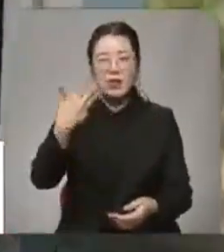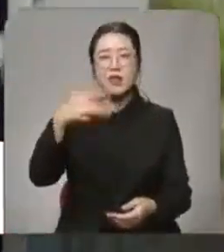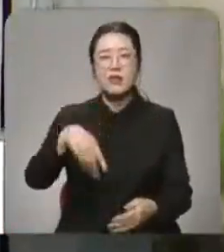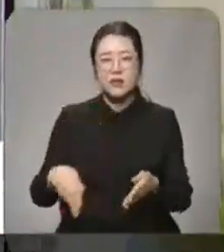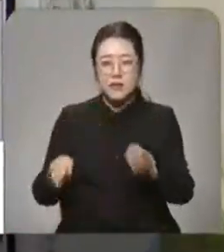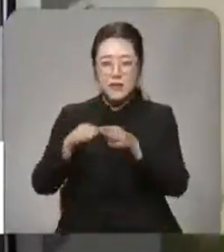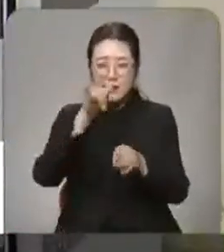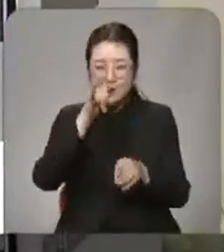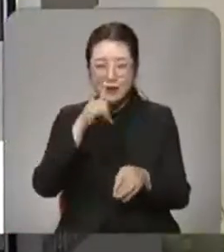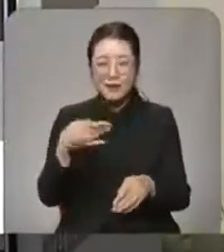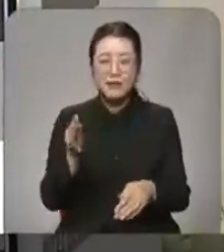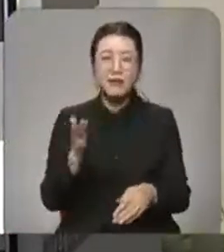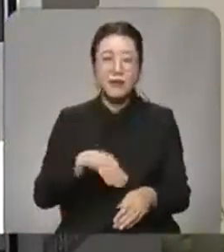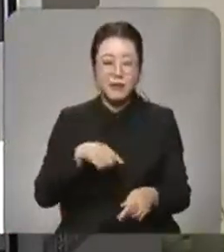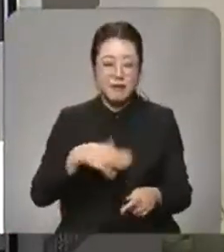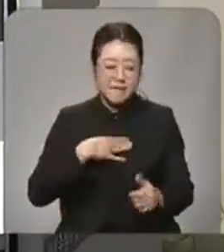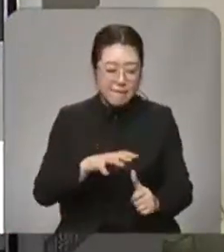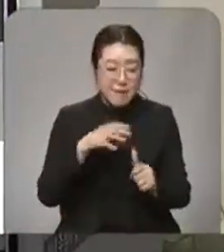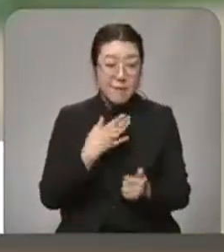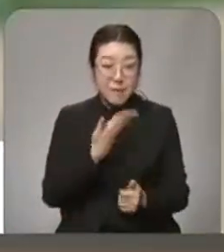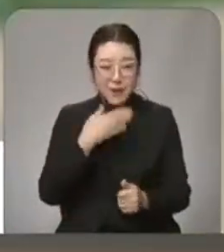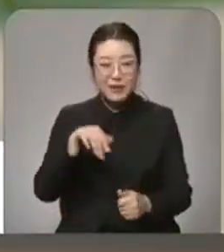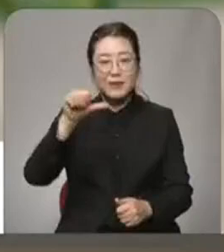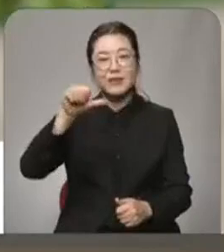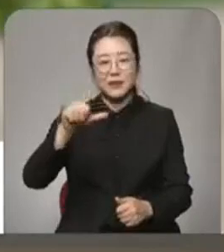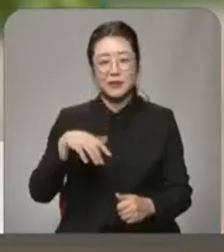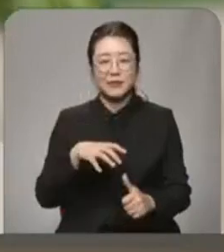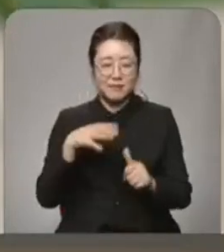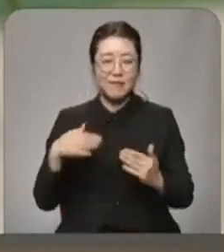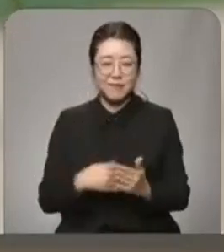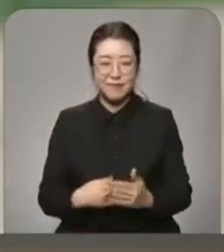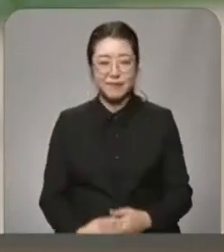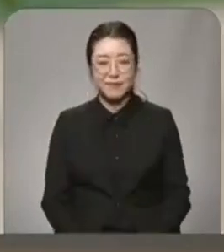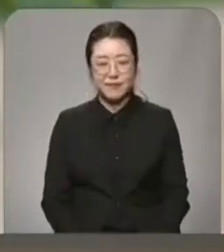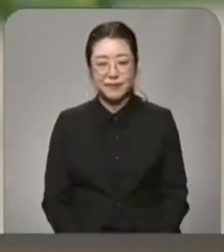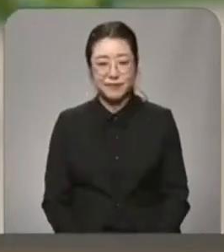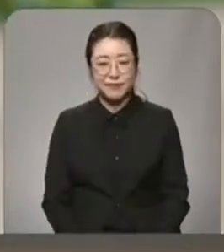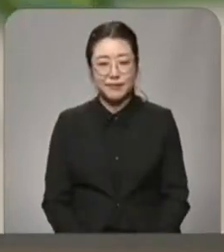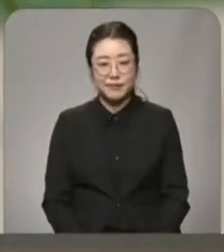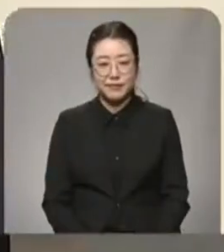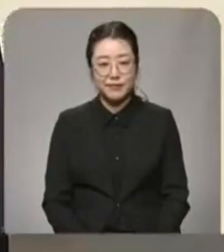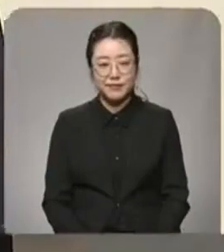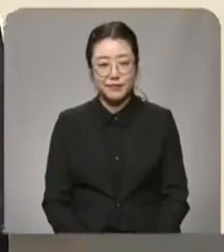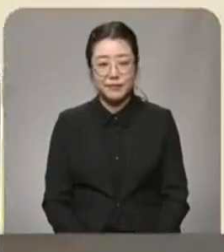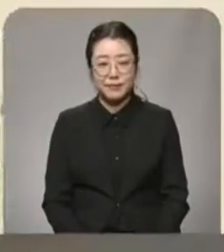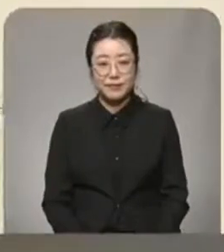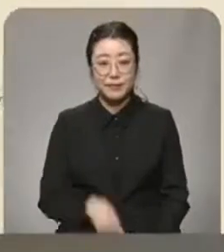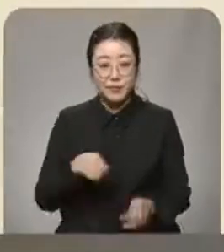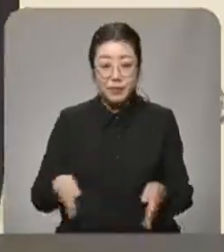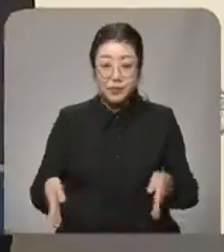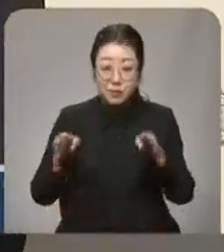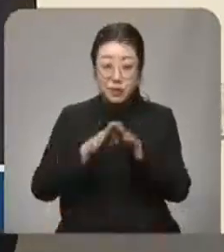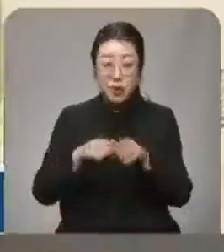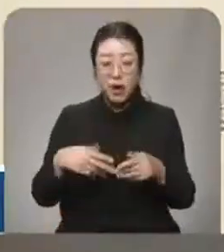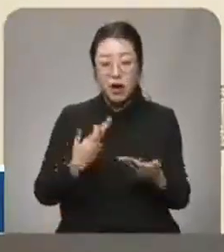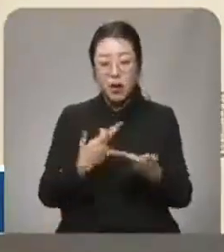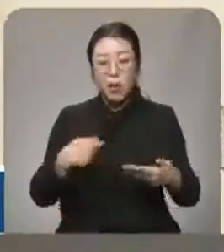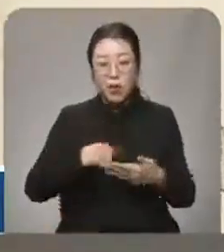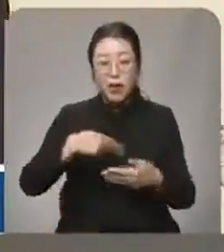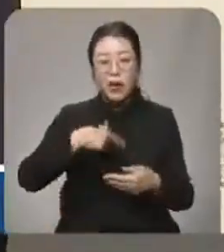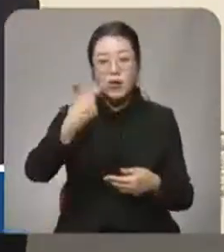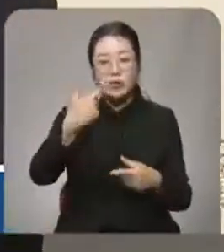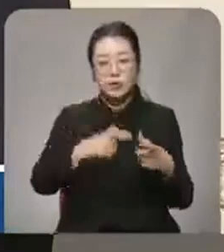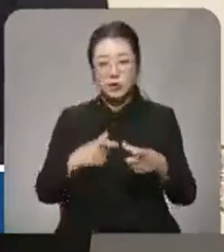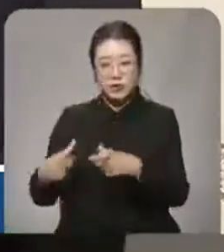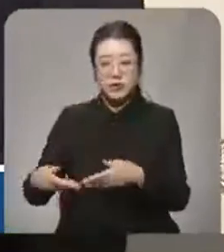설치됐는데 이 가운데 5곳이 산불 피해를 줄이는 데 사용됐습니다. 현재 이 시설은 강원 동해안 6개 시군에만